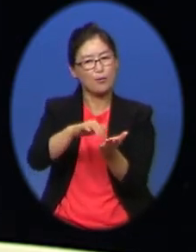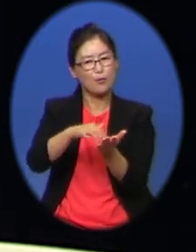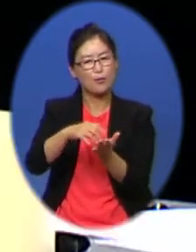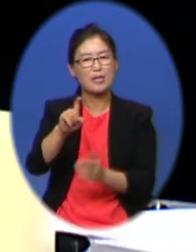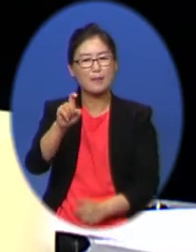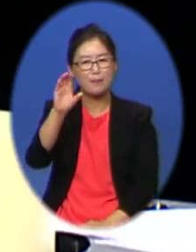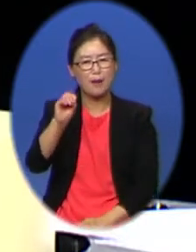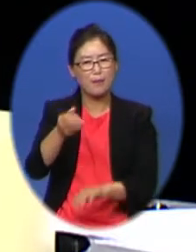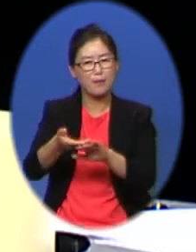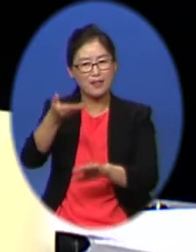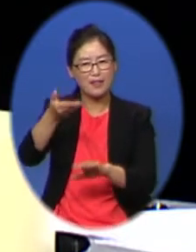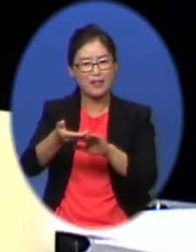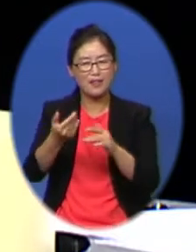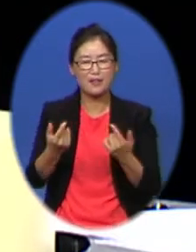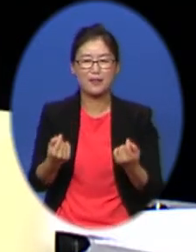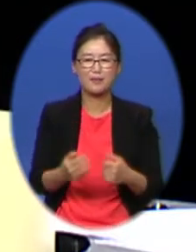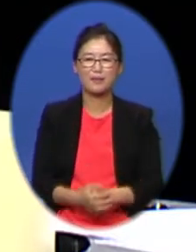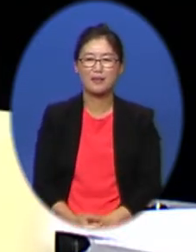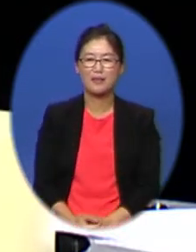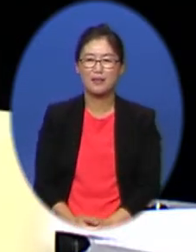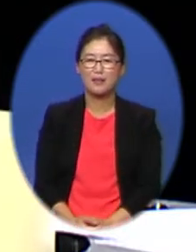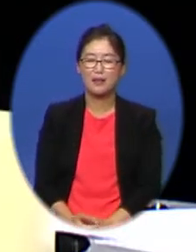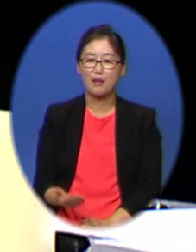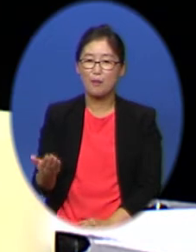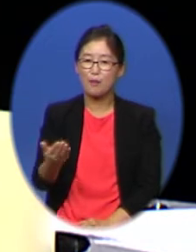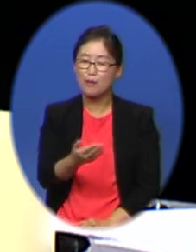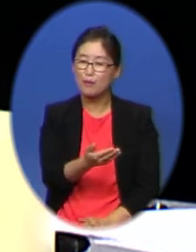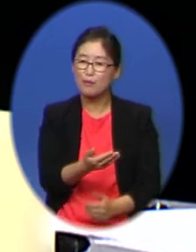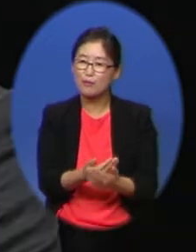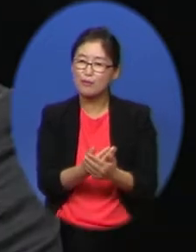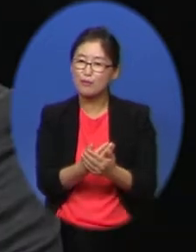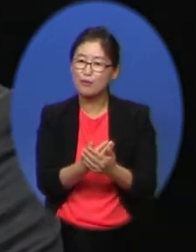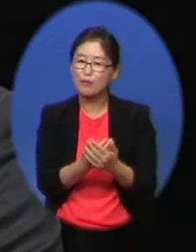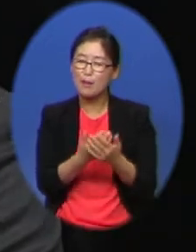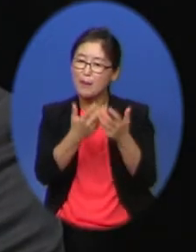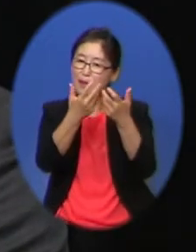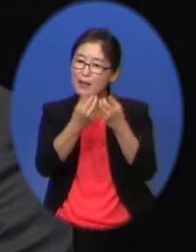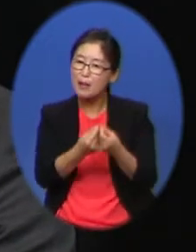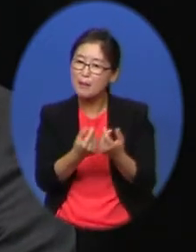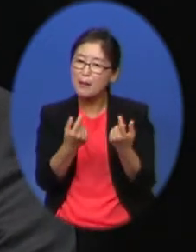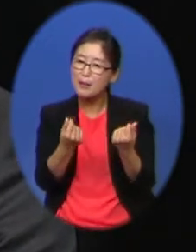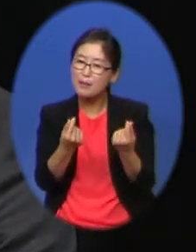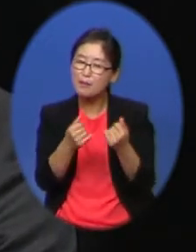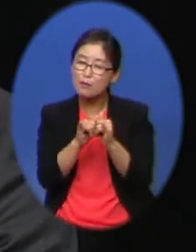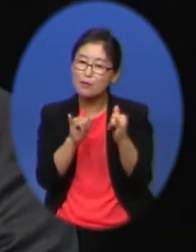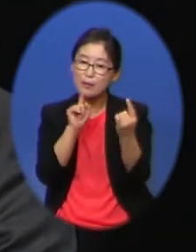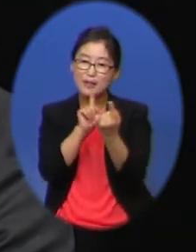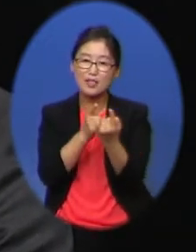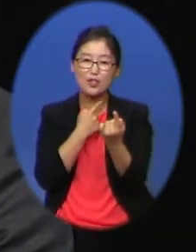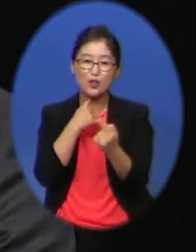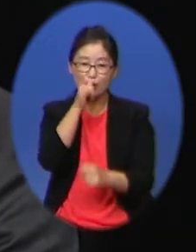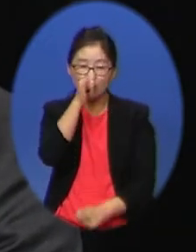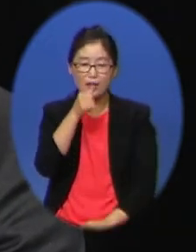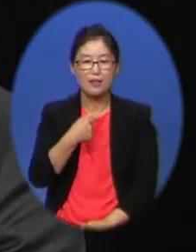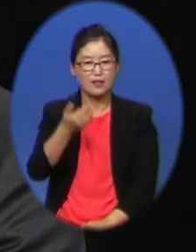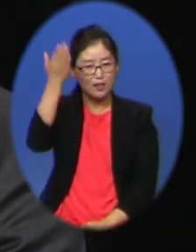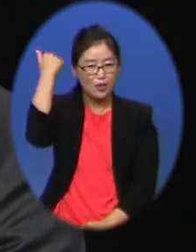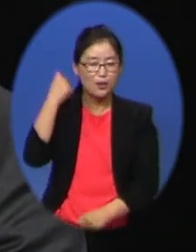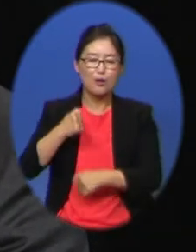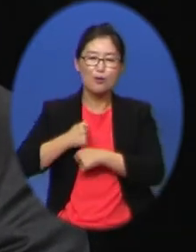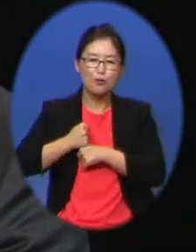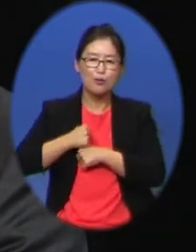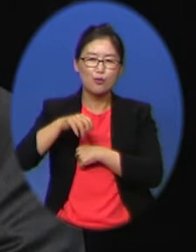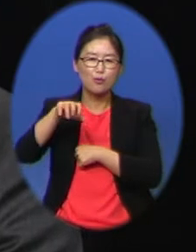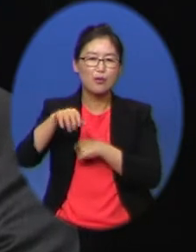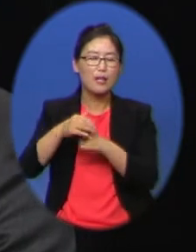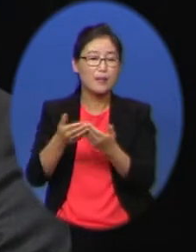예. 저 배 변호사님은 혹시 뭐 이런 분들 만나보셨나요? 네. 제가 군에서 이제 복무를 할 때요. 예. 그 국방부에서